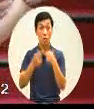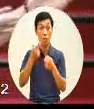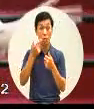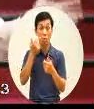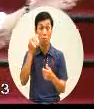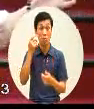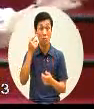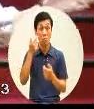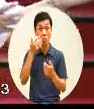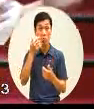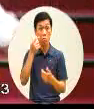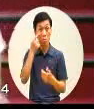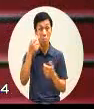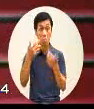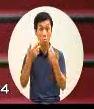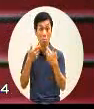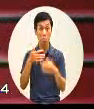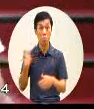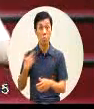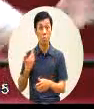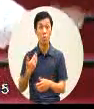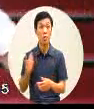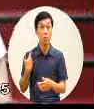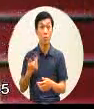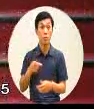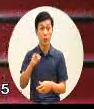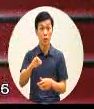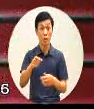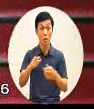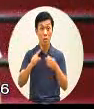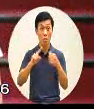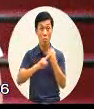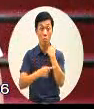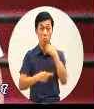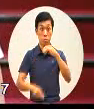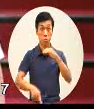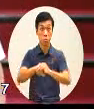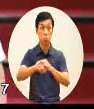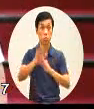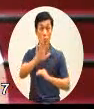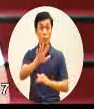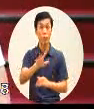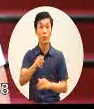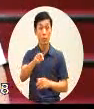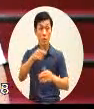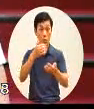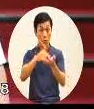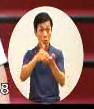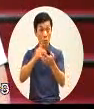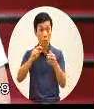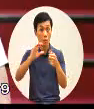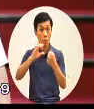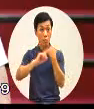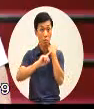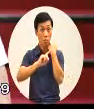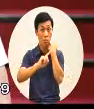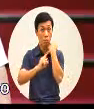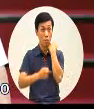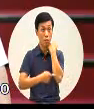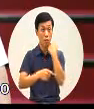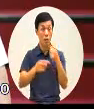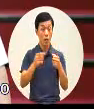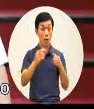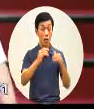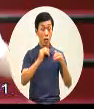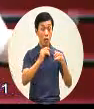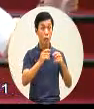这人外管区的人知影，这个有一点违法啊。而且你们的计算方式，三家以上